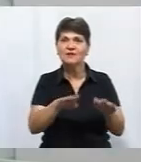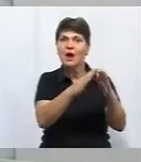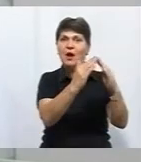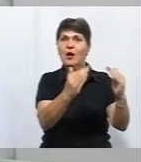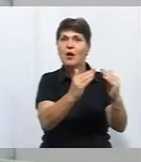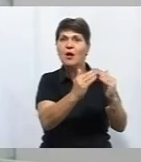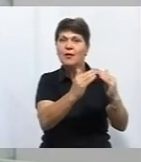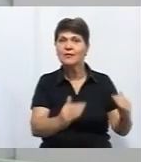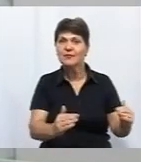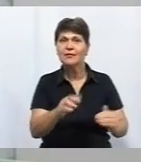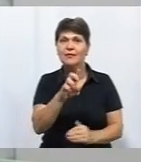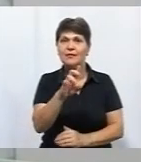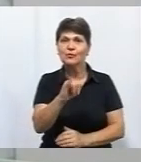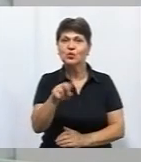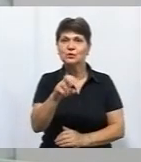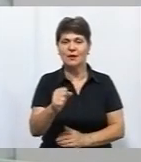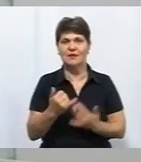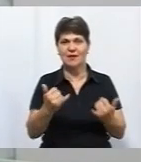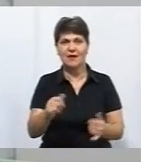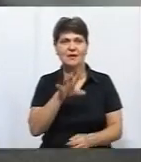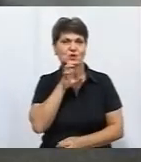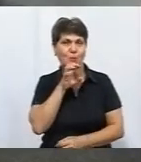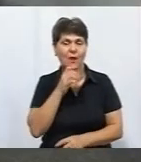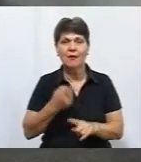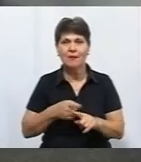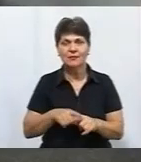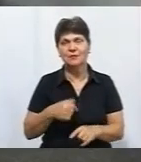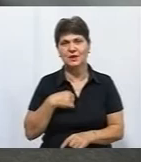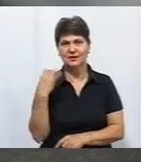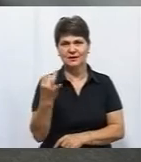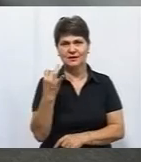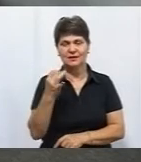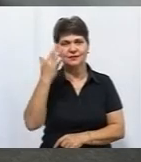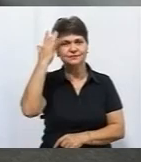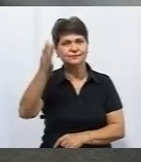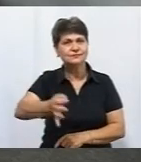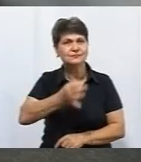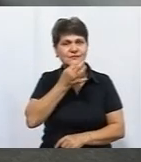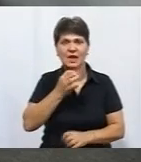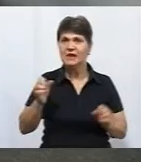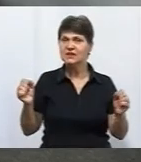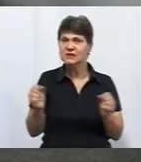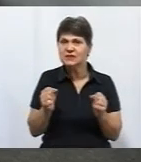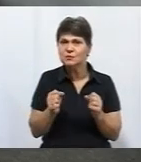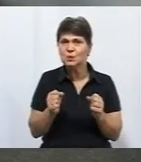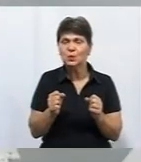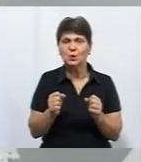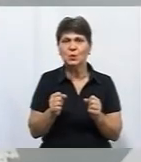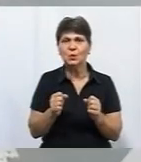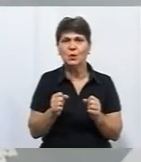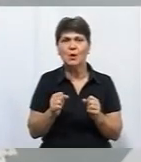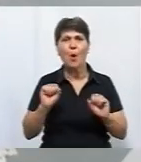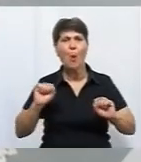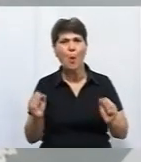собачок. Теж і це мені дуже подобається ця ідея, тому що взимку досить холодно, і ці собачки ходять